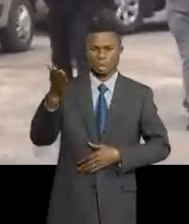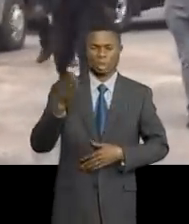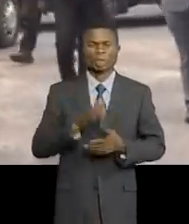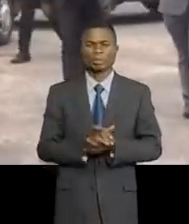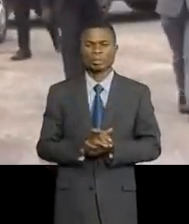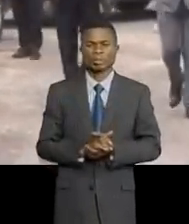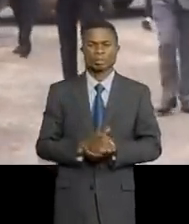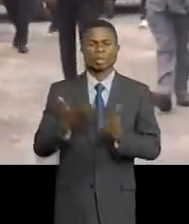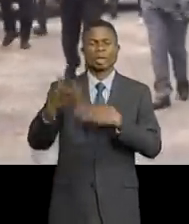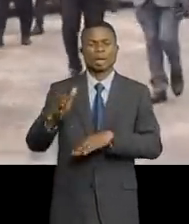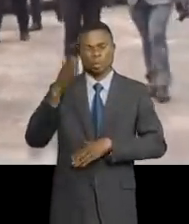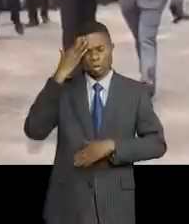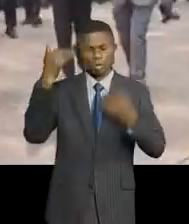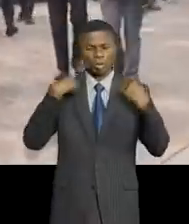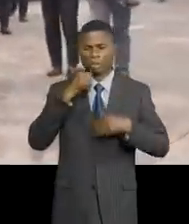reportage.